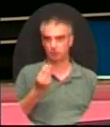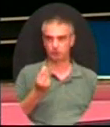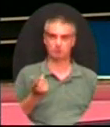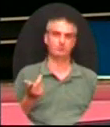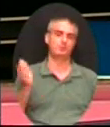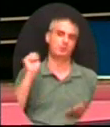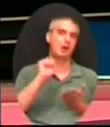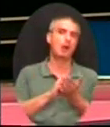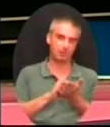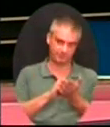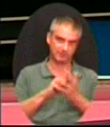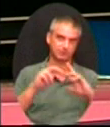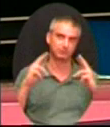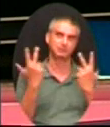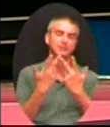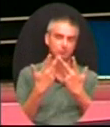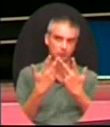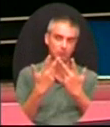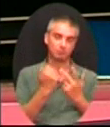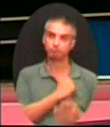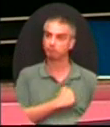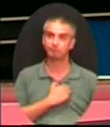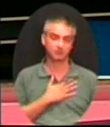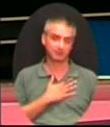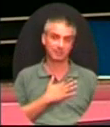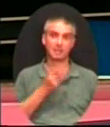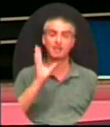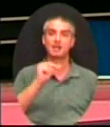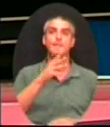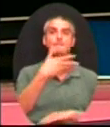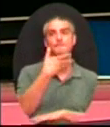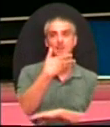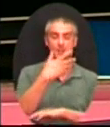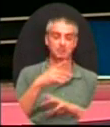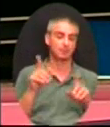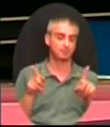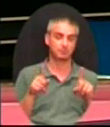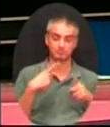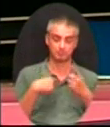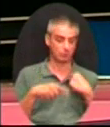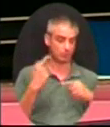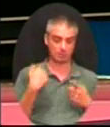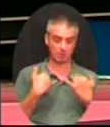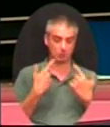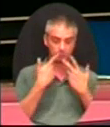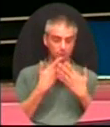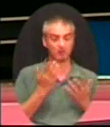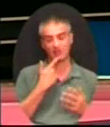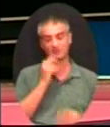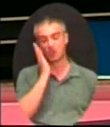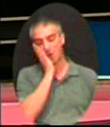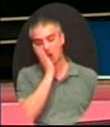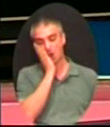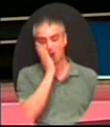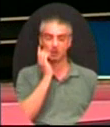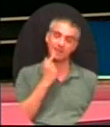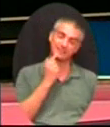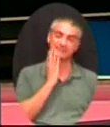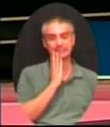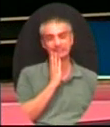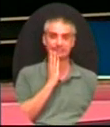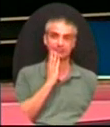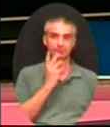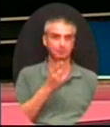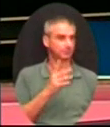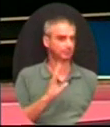על גב הציבור. ולצערי, גם המדינה, במקום שהיום, אחרי שזה נחשף, במקום להגיד אוי אוי אוי, ולצקצק, ולהגיד